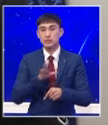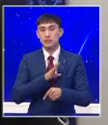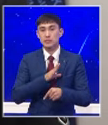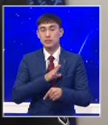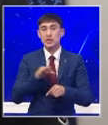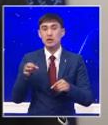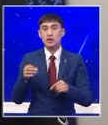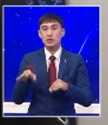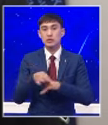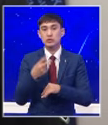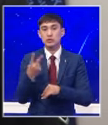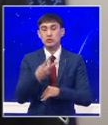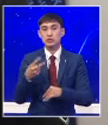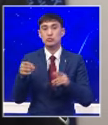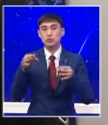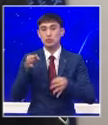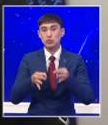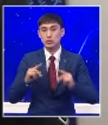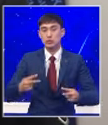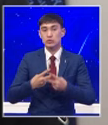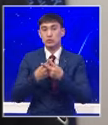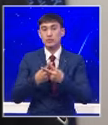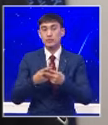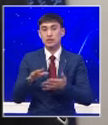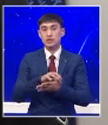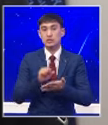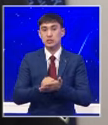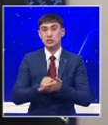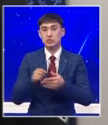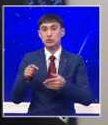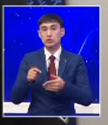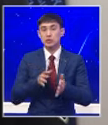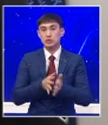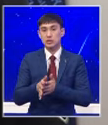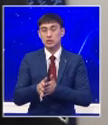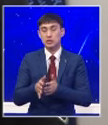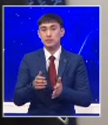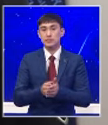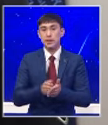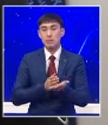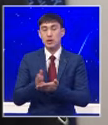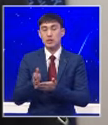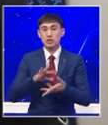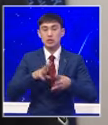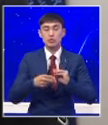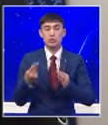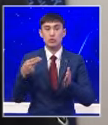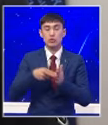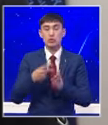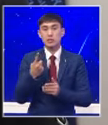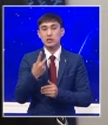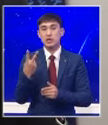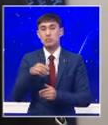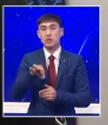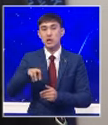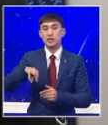ерлі зайыптылар сотталды. Жәбірленушілерге келтірілген залалды етуге бағытталған жалпы құны 1,2 миллиард